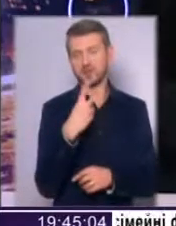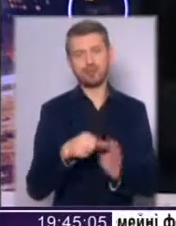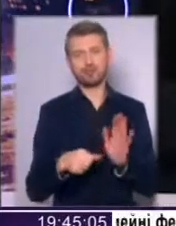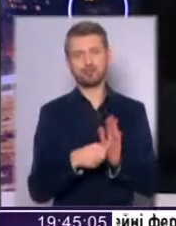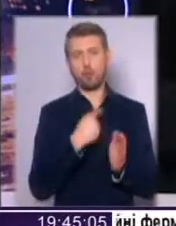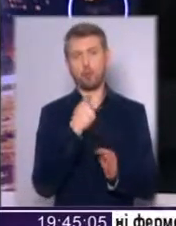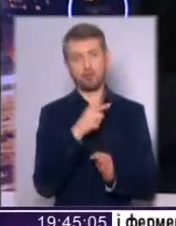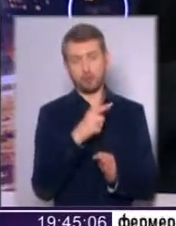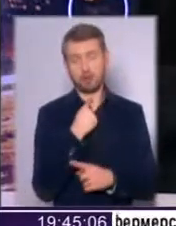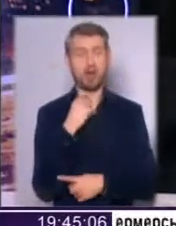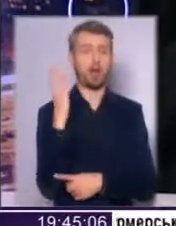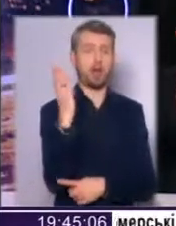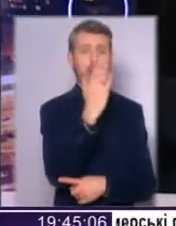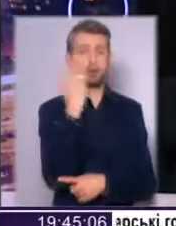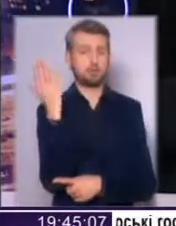би проголосували.